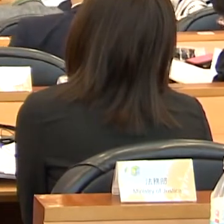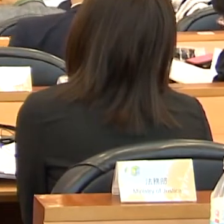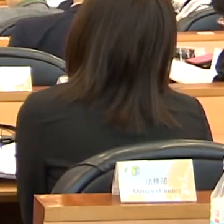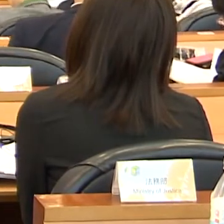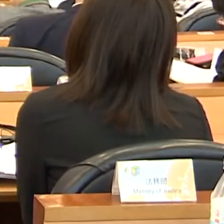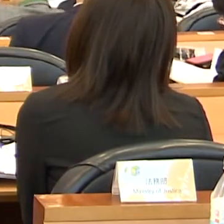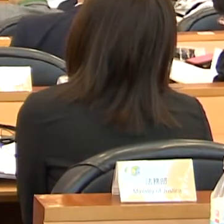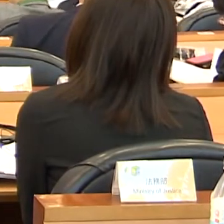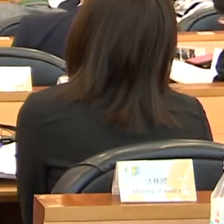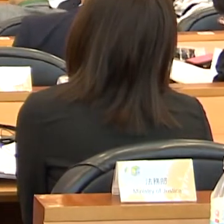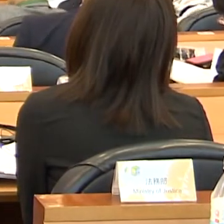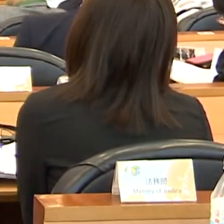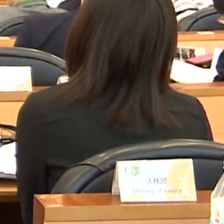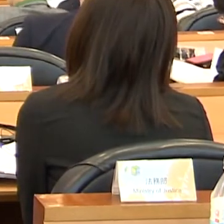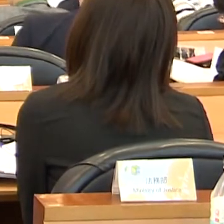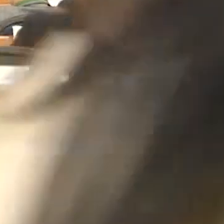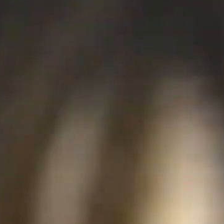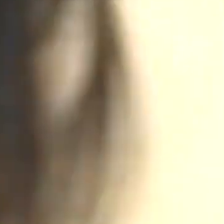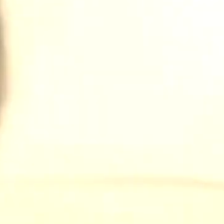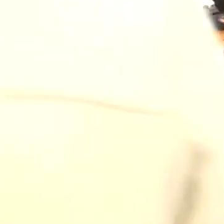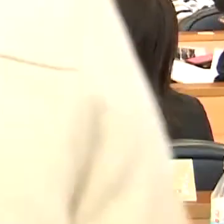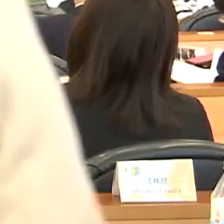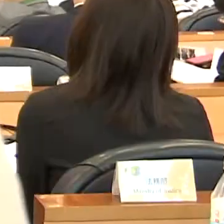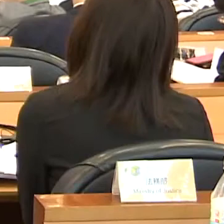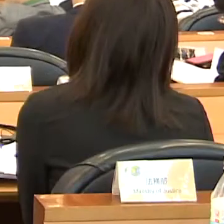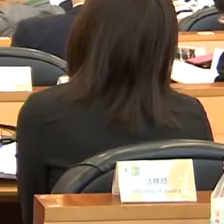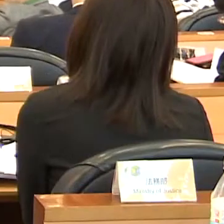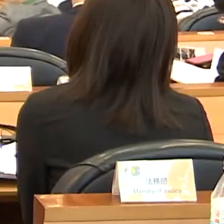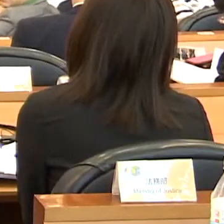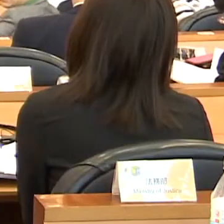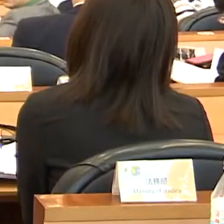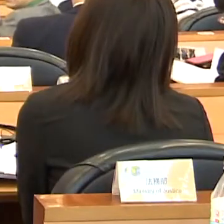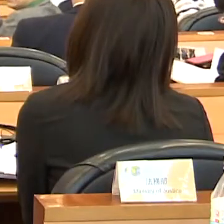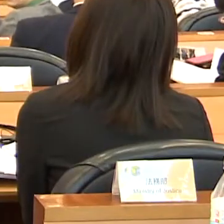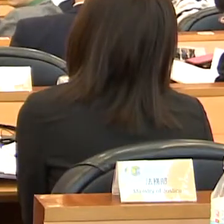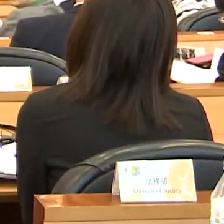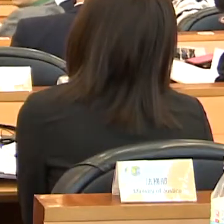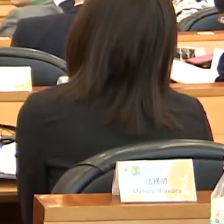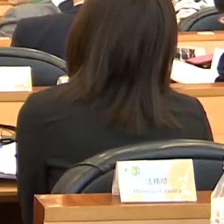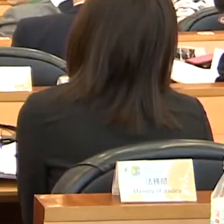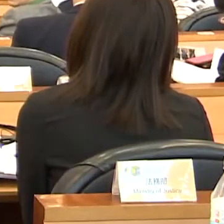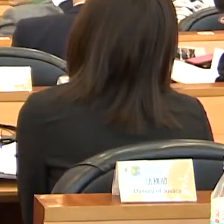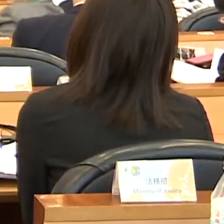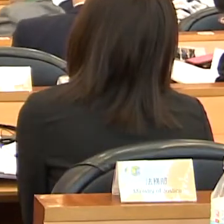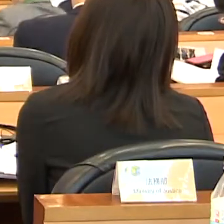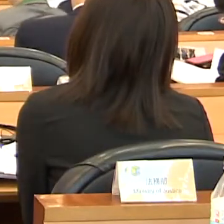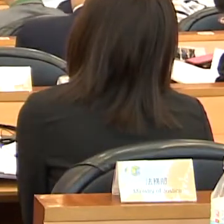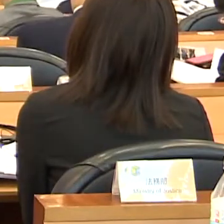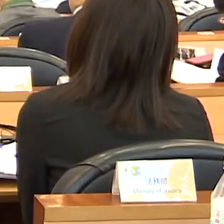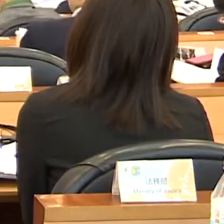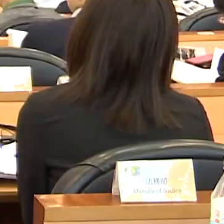下怎么放在机构里？我想这次社家属要回答。第3个就是